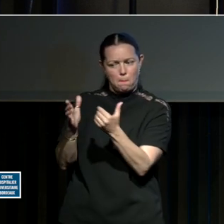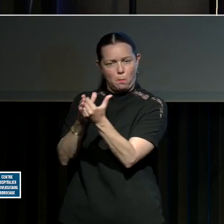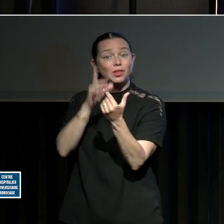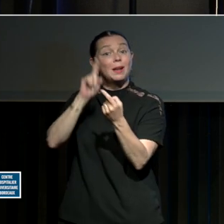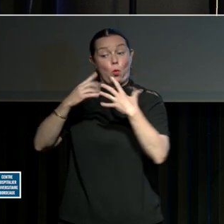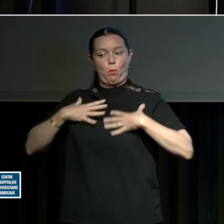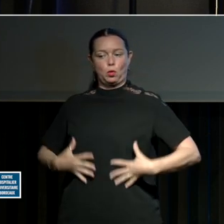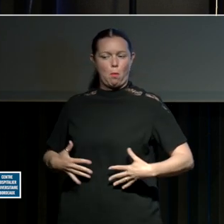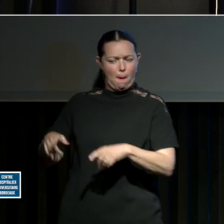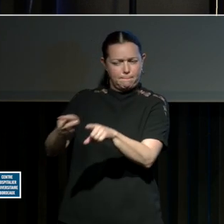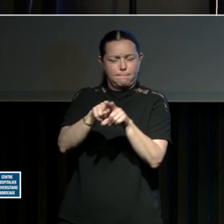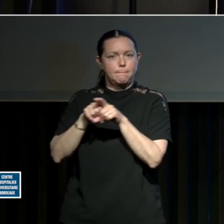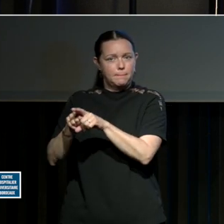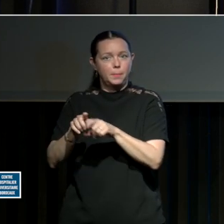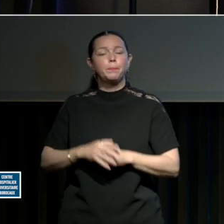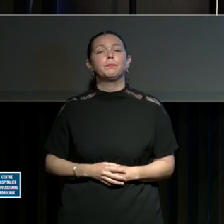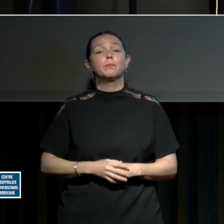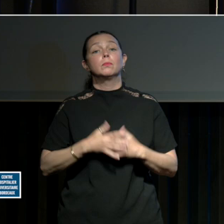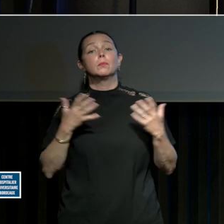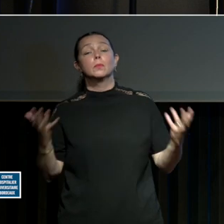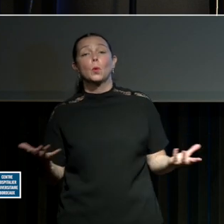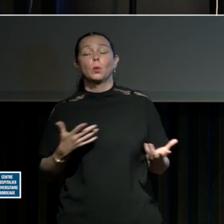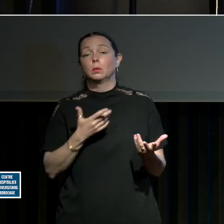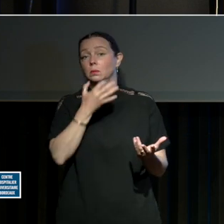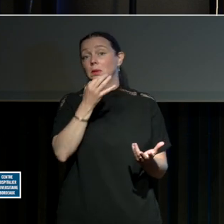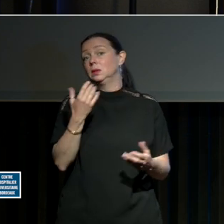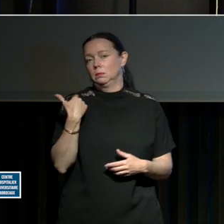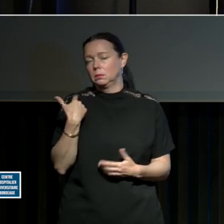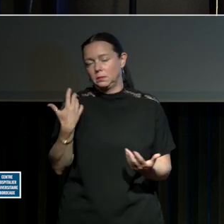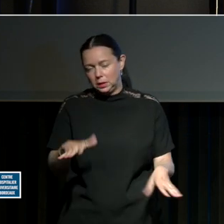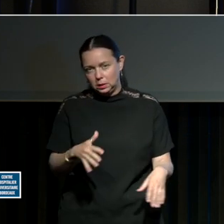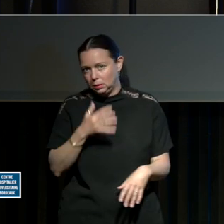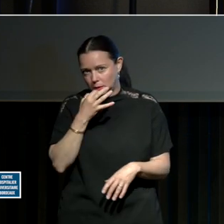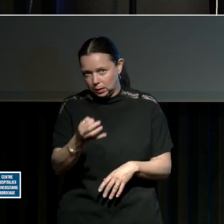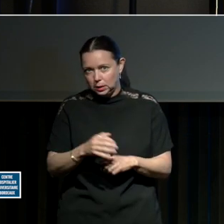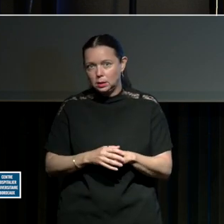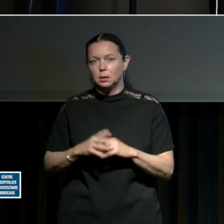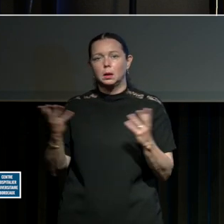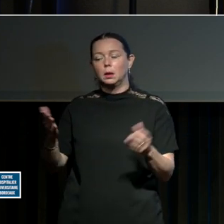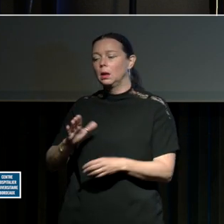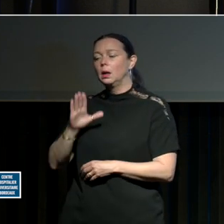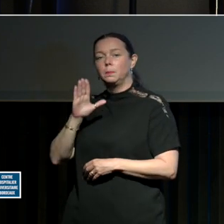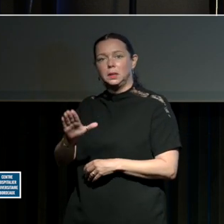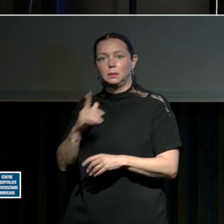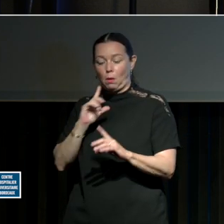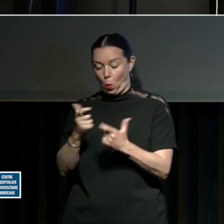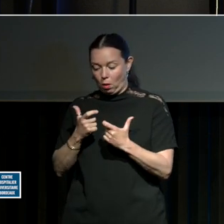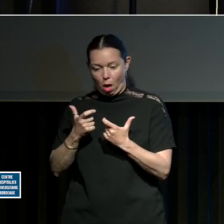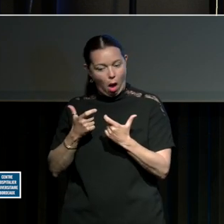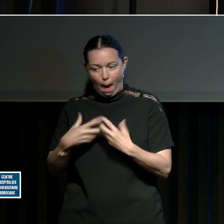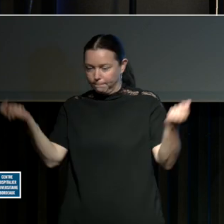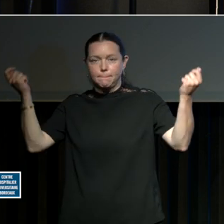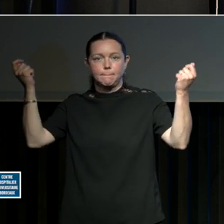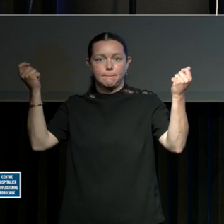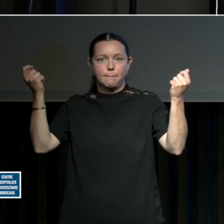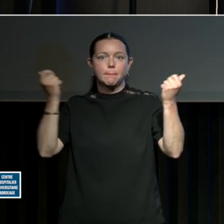comportemental, qui, comme on l'a dit, vont être caractérisés par la notion de perte de contrôle. Donc, dans